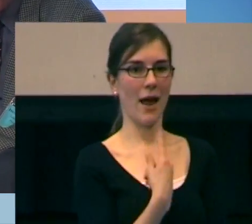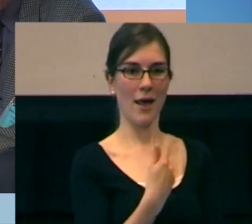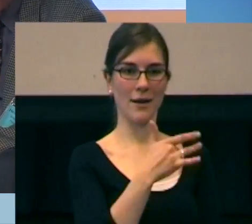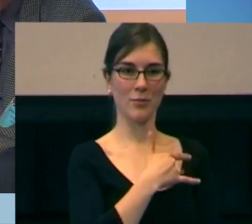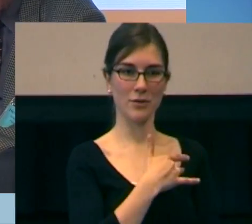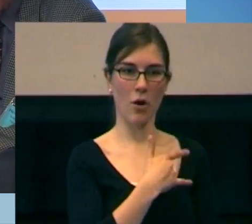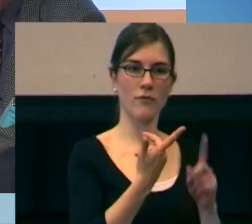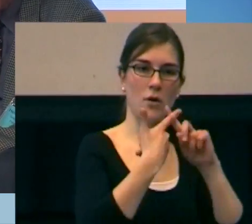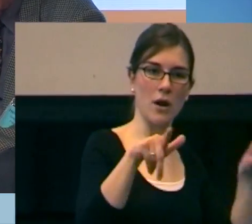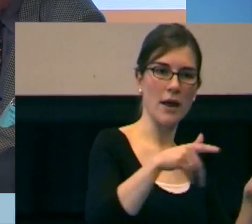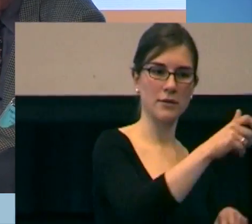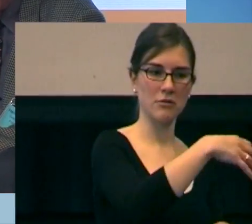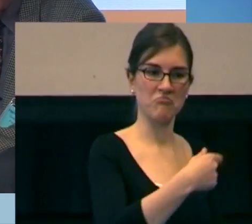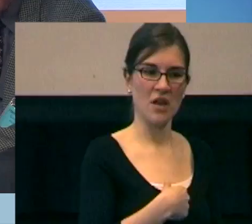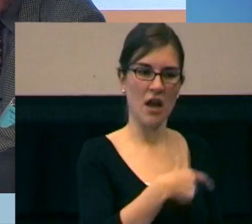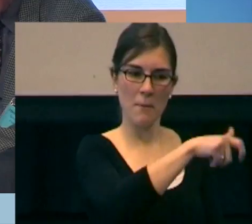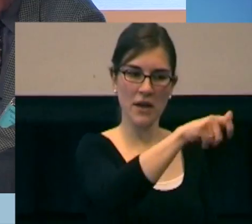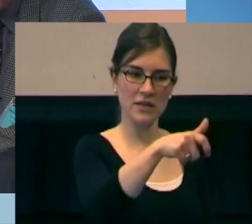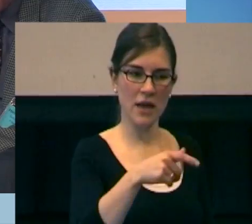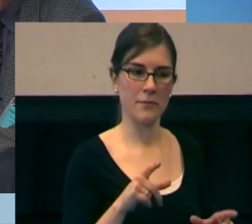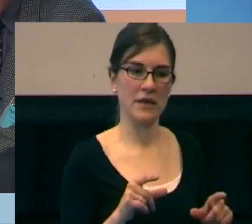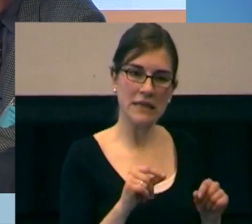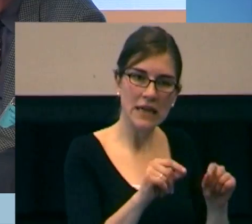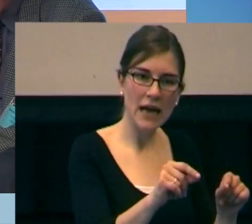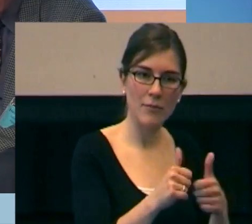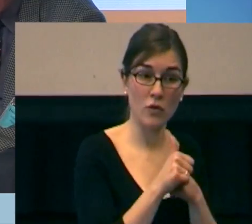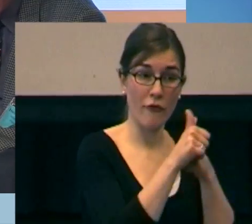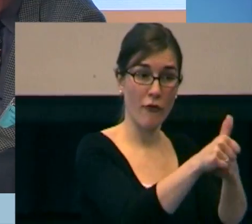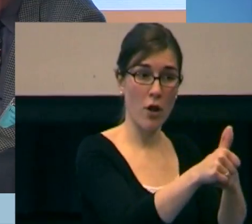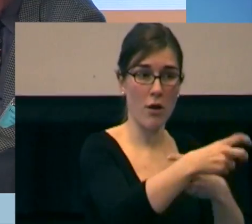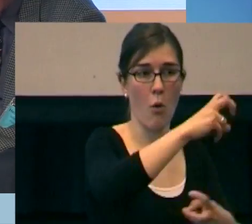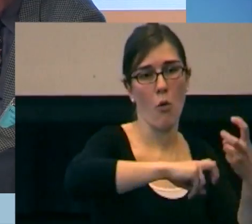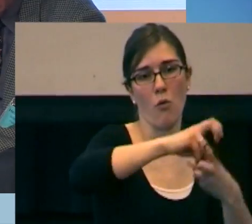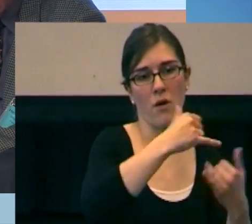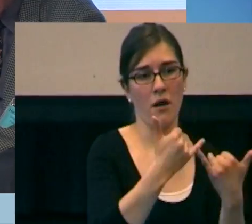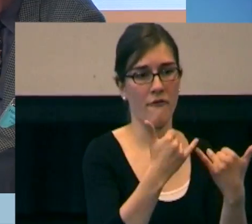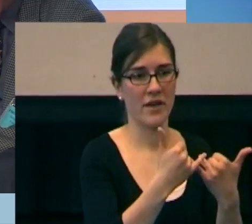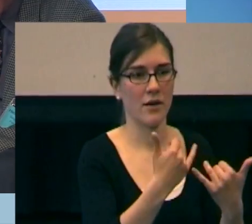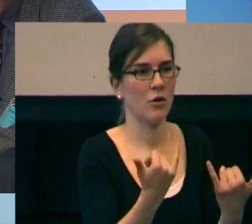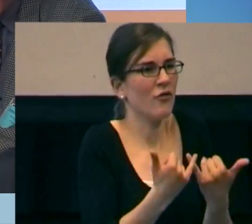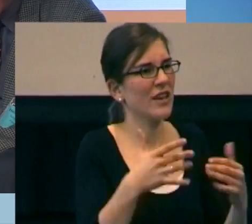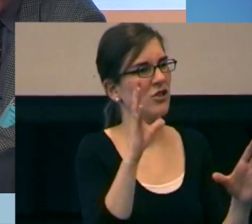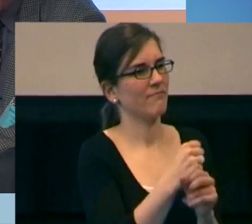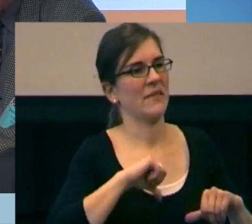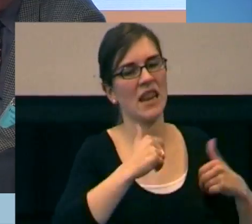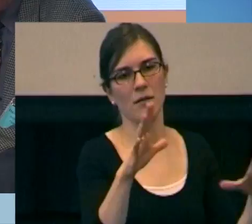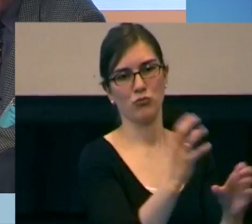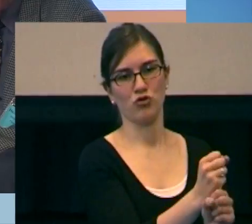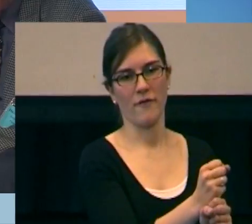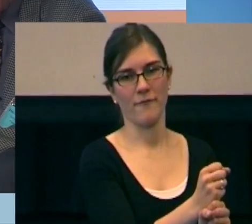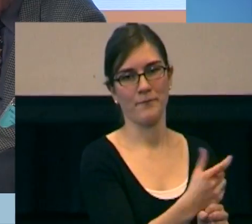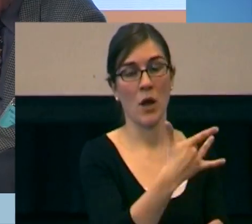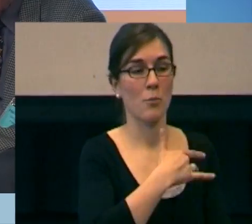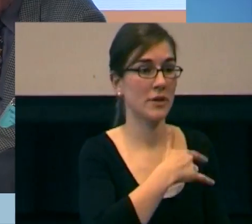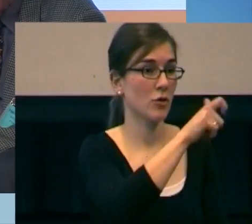andere Betroffene mit dem Krebs und den Folgen umgehen und wie sie damit zurechtkommen. Die betroffenen